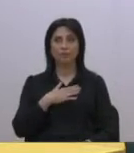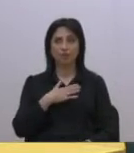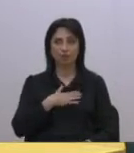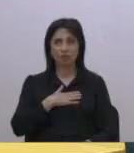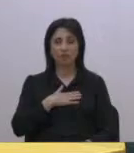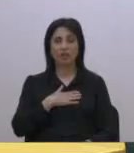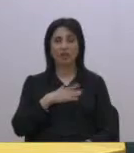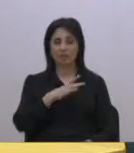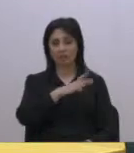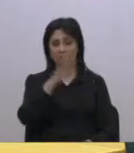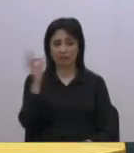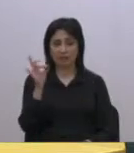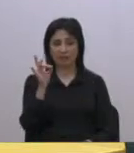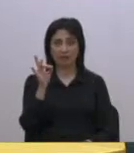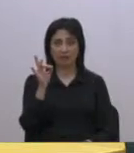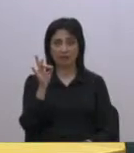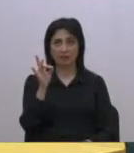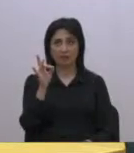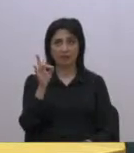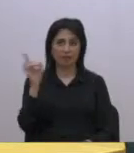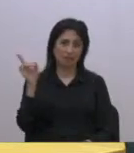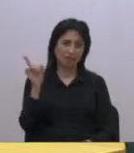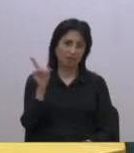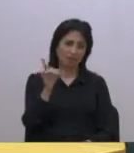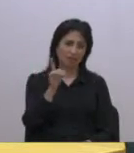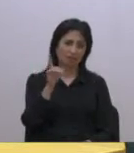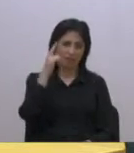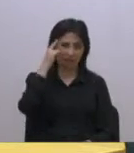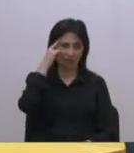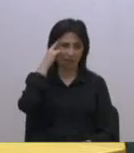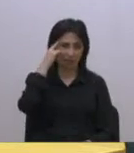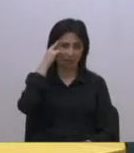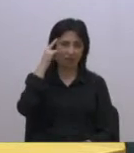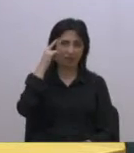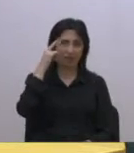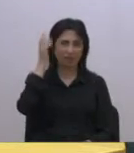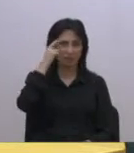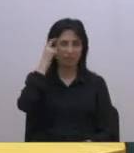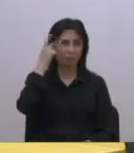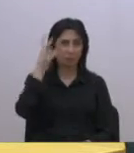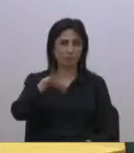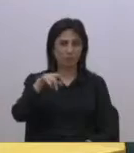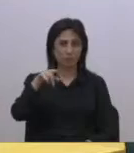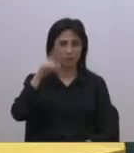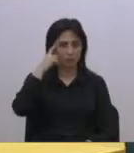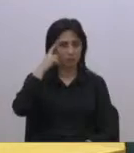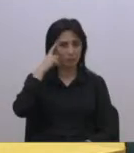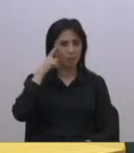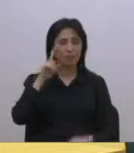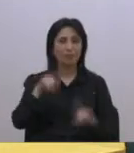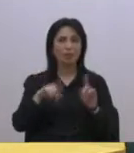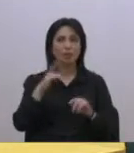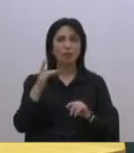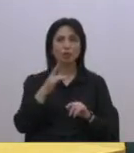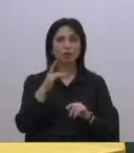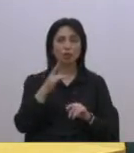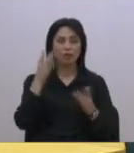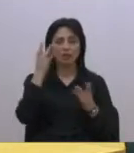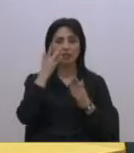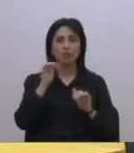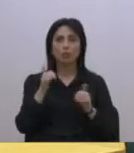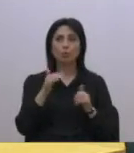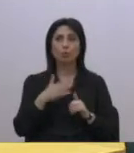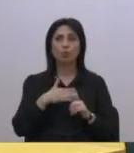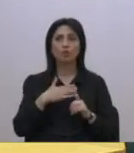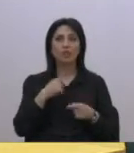ჩვენი საბჭოთა კავშირის განმავლობაში ჩამოყალიბებული მენტალობა და ასე შემდეგ ზოგჯერ წარმოვიდგინეთ როგორც